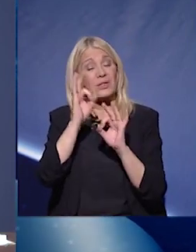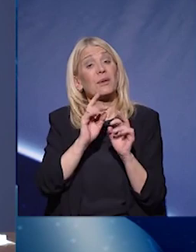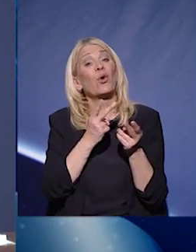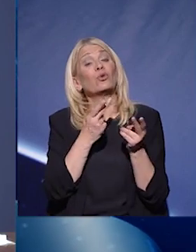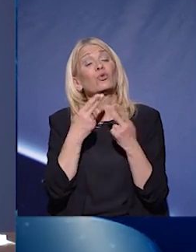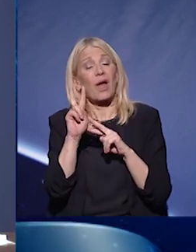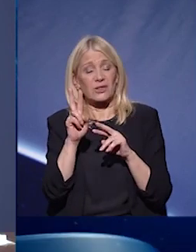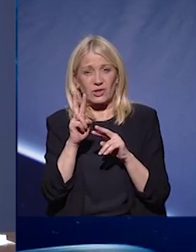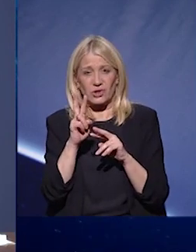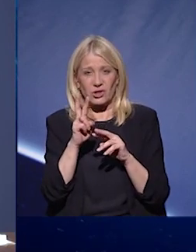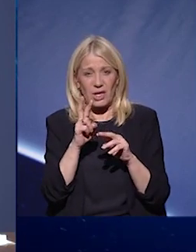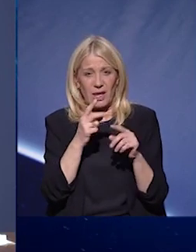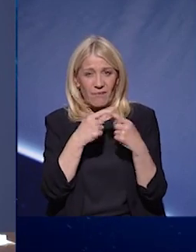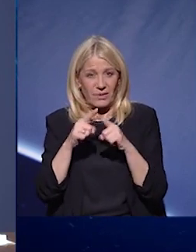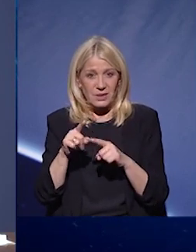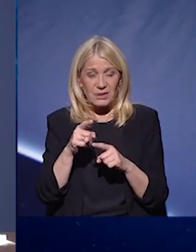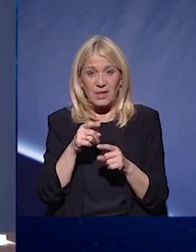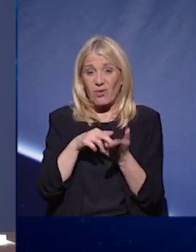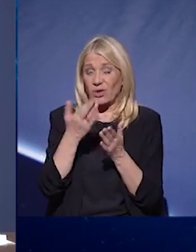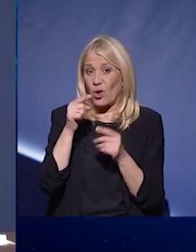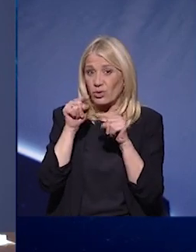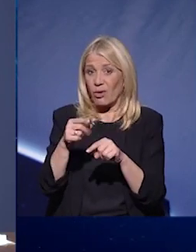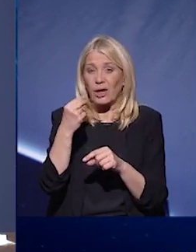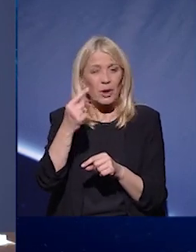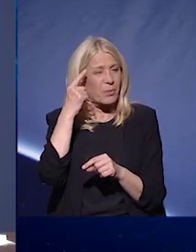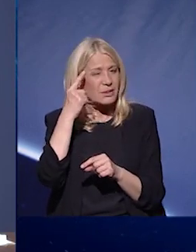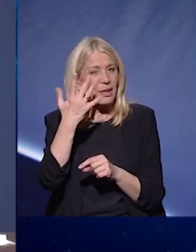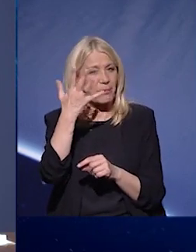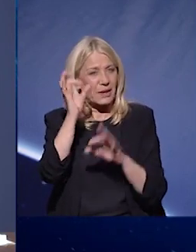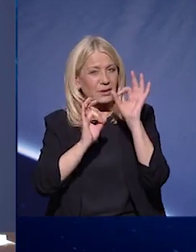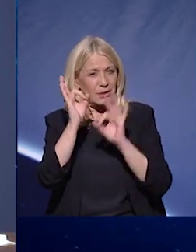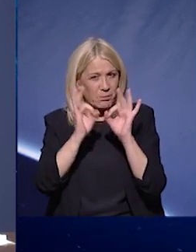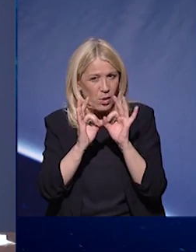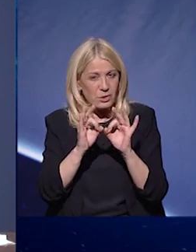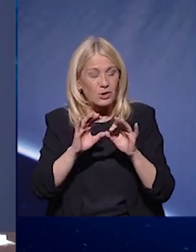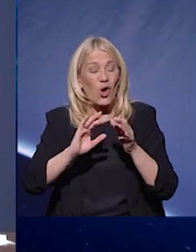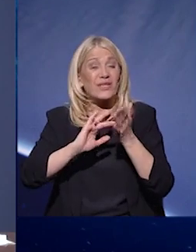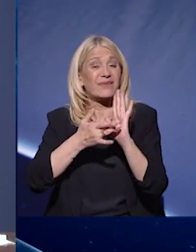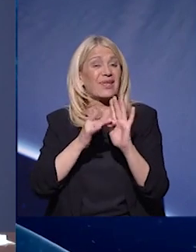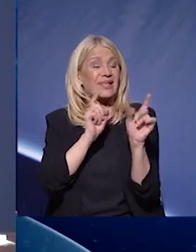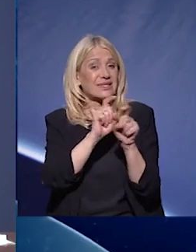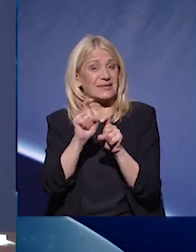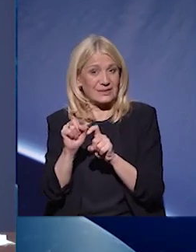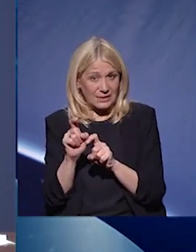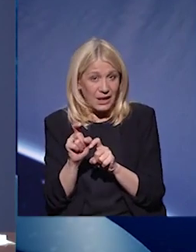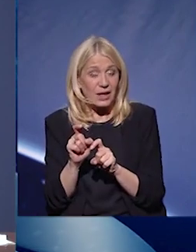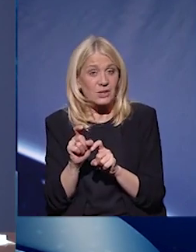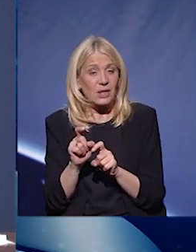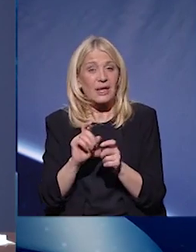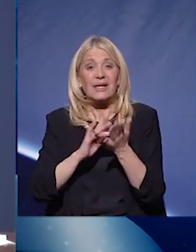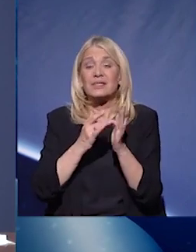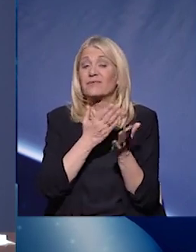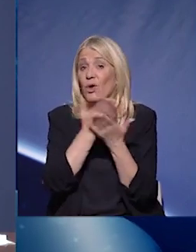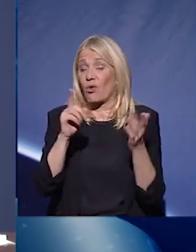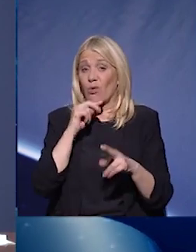drugačije vrste koje obično idu od toga jer se dobro zna da 5% od svih zaraženih, znači od svih onih koji